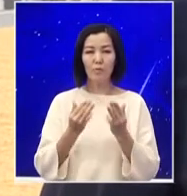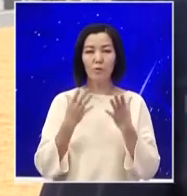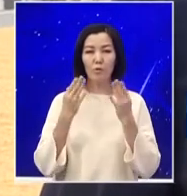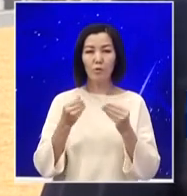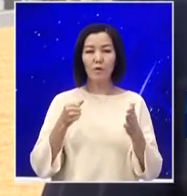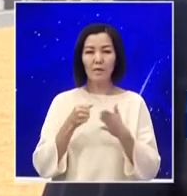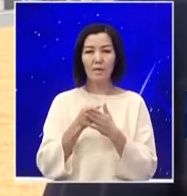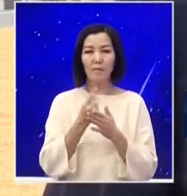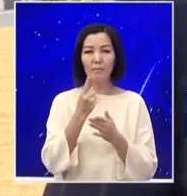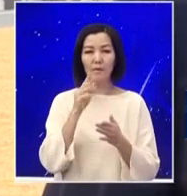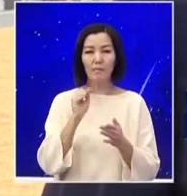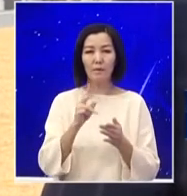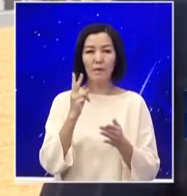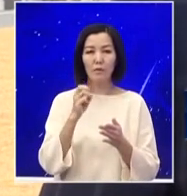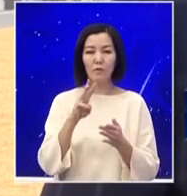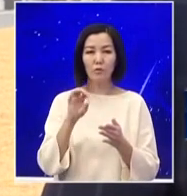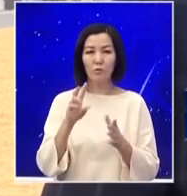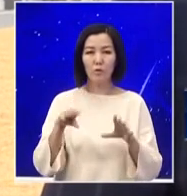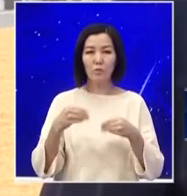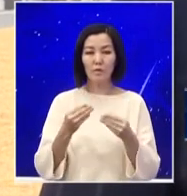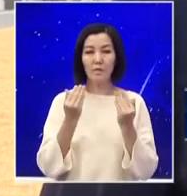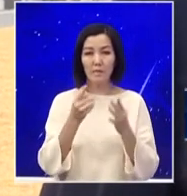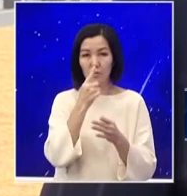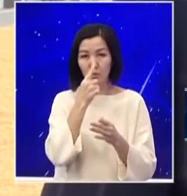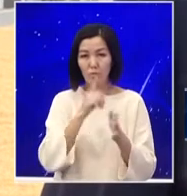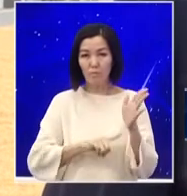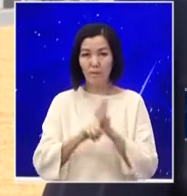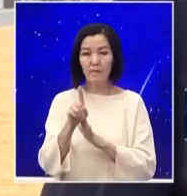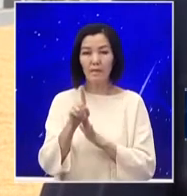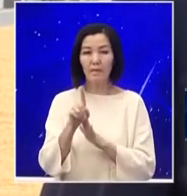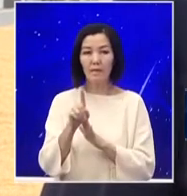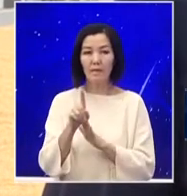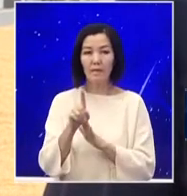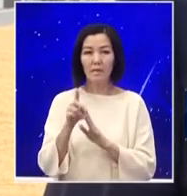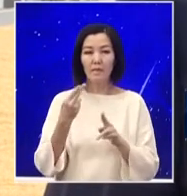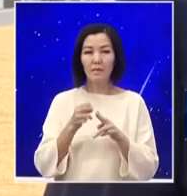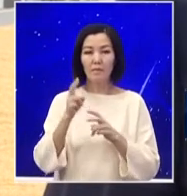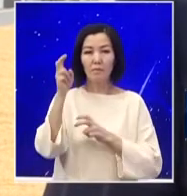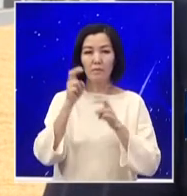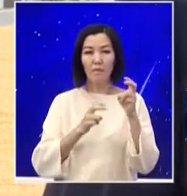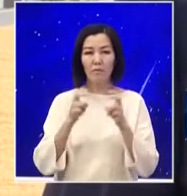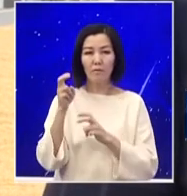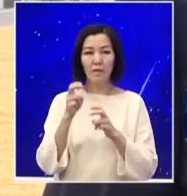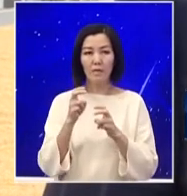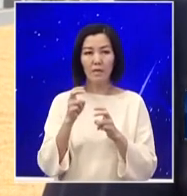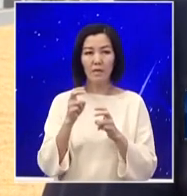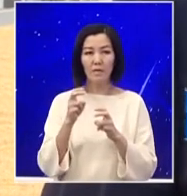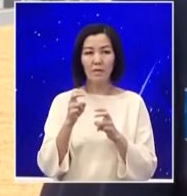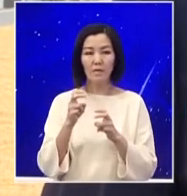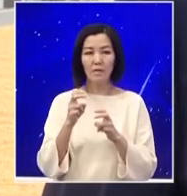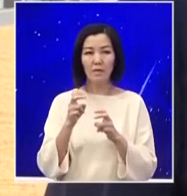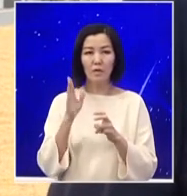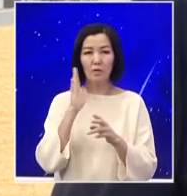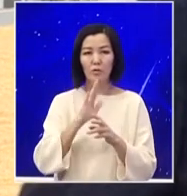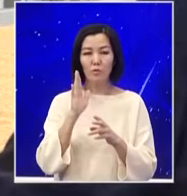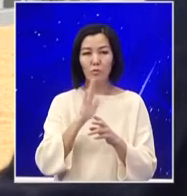жүгеріміз 1200 тоннадай өткіздік, жаңа бастадық қой. Себебі бұның заводта да суылығына қарап алады.